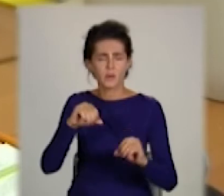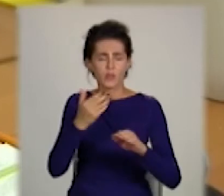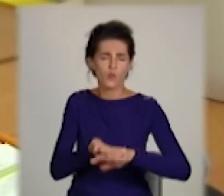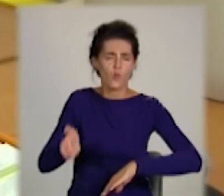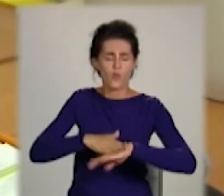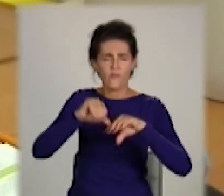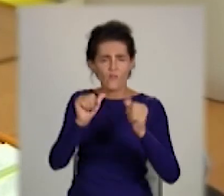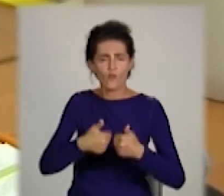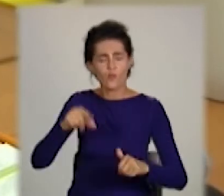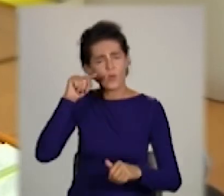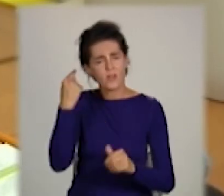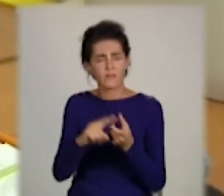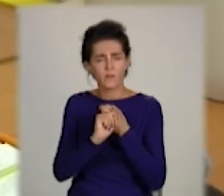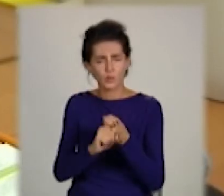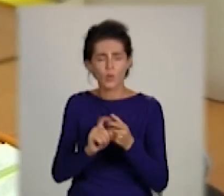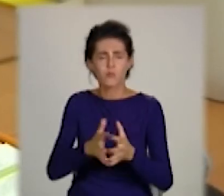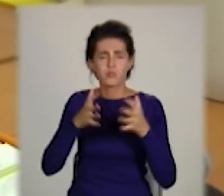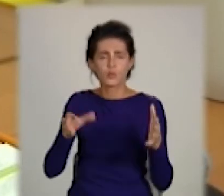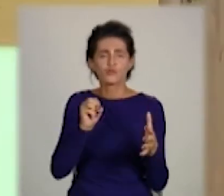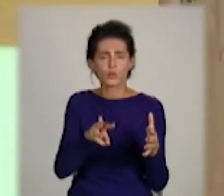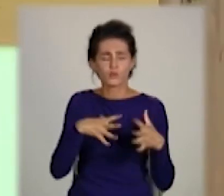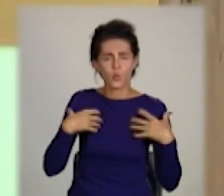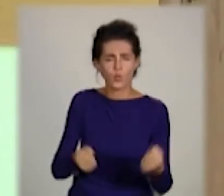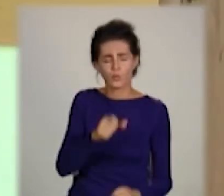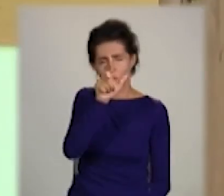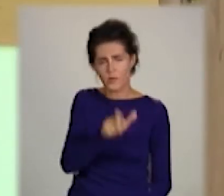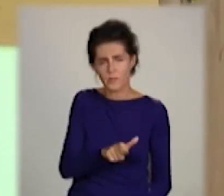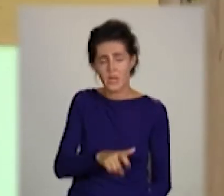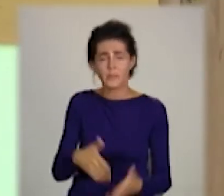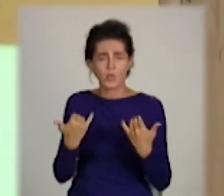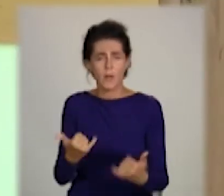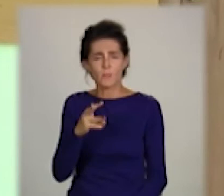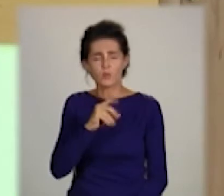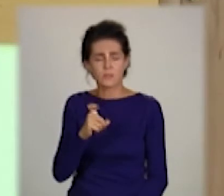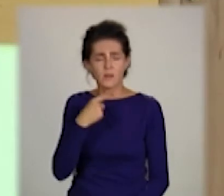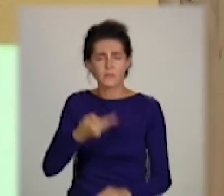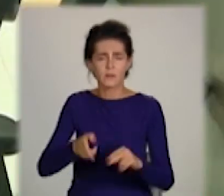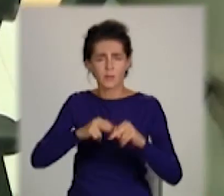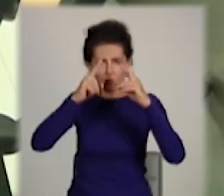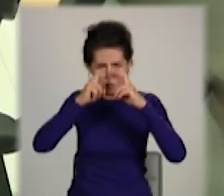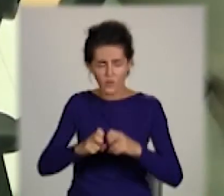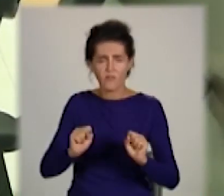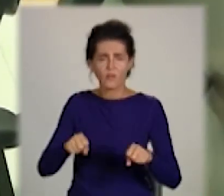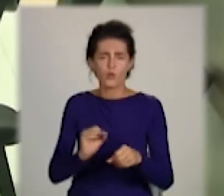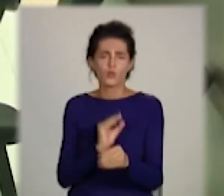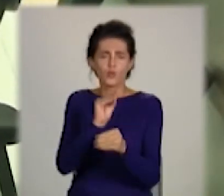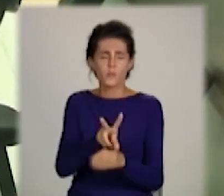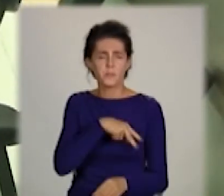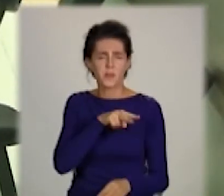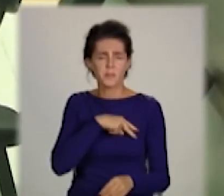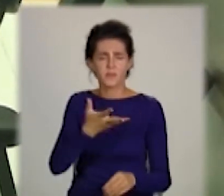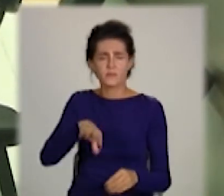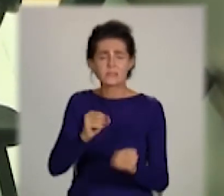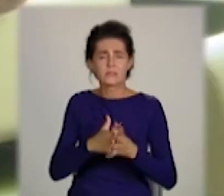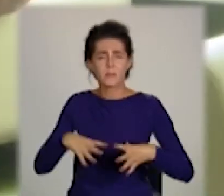форму коронавірусу набагато більший, ніж у здорових людей. Зараз у МОЗі розглядають можливість додаткової фінансової винагороди